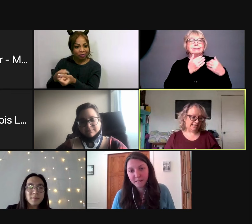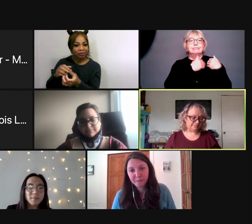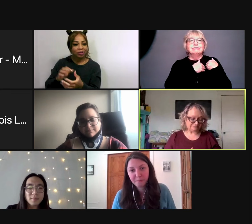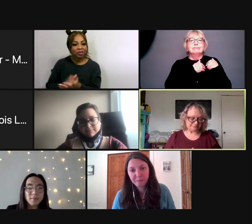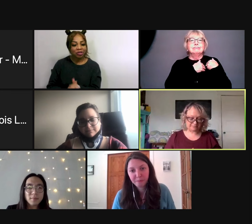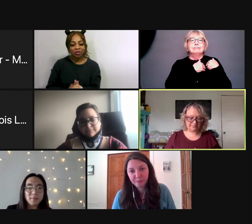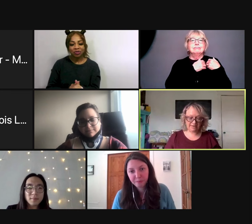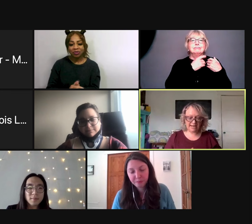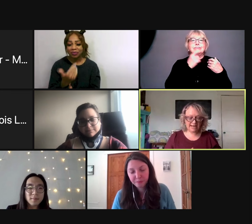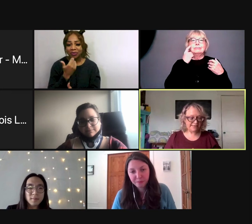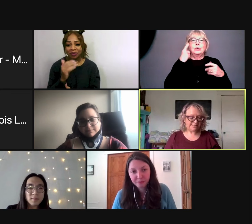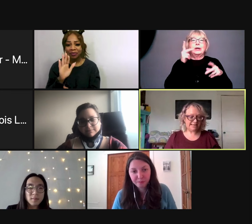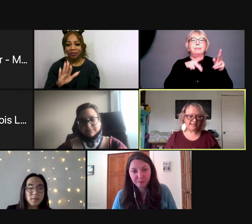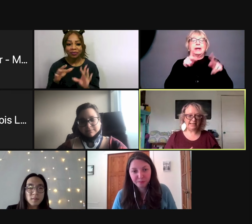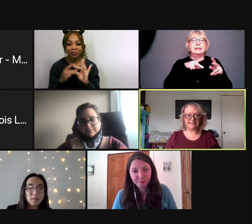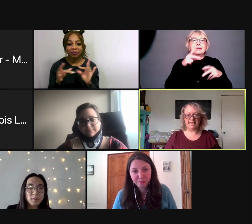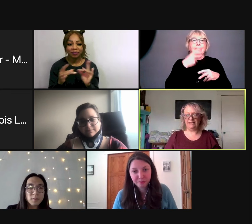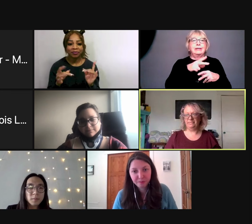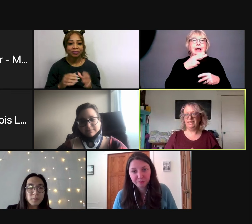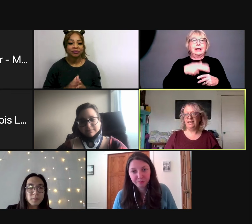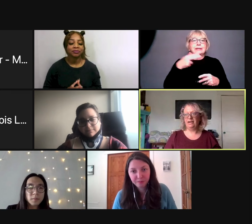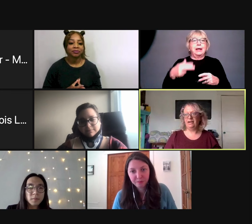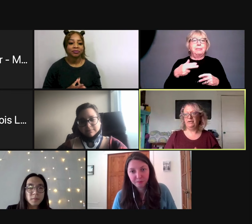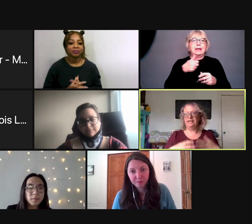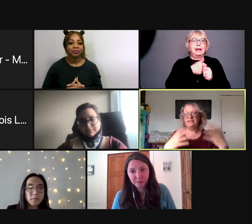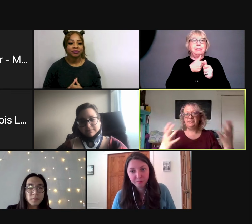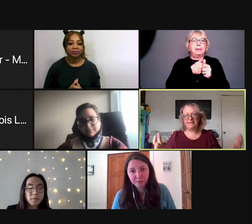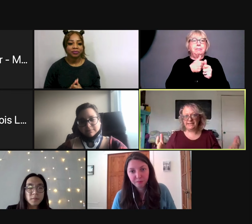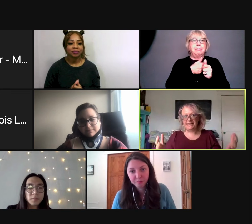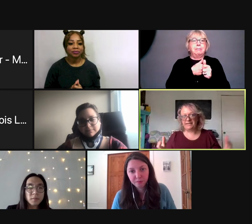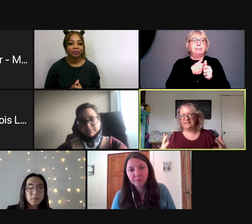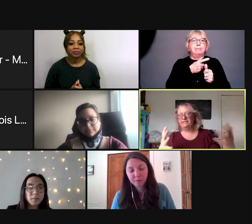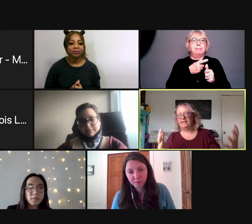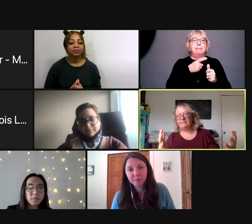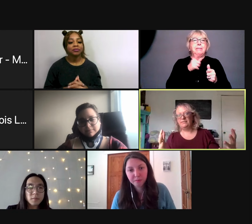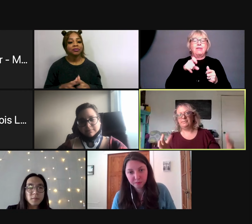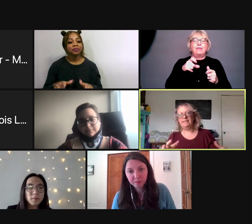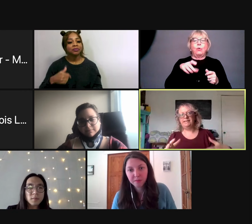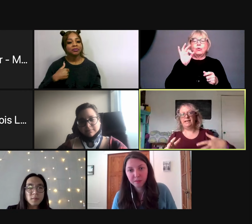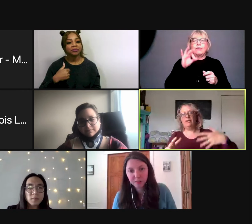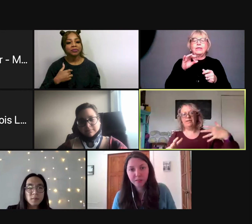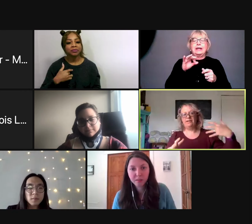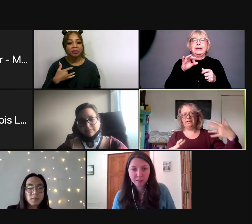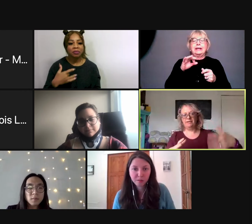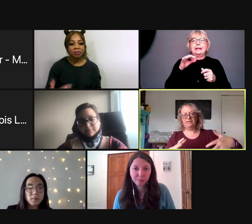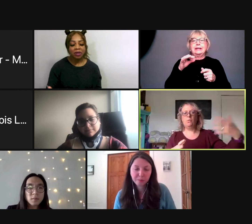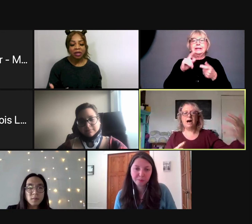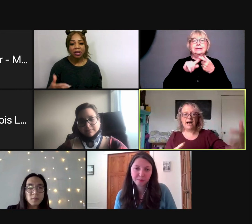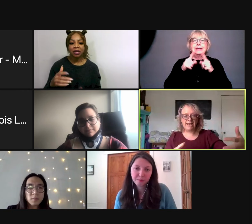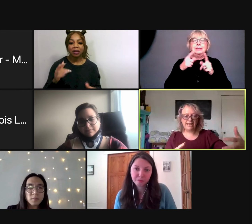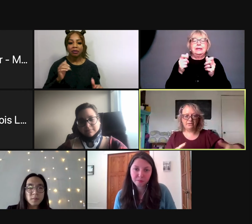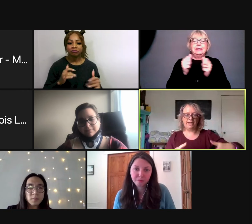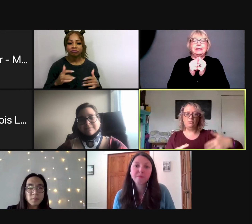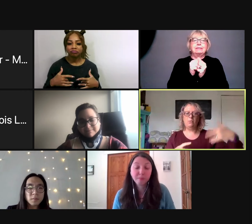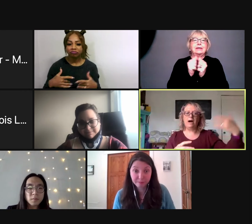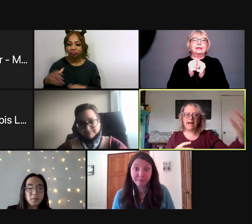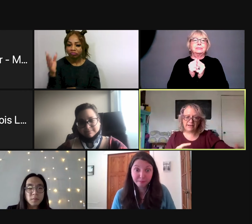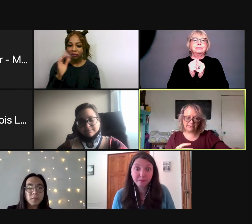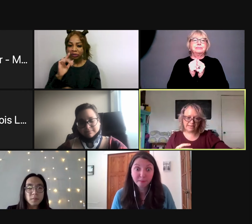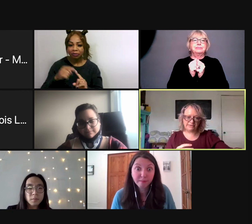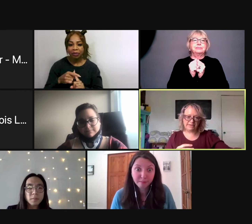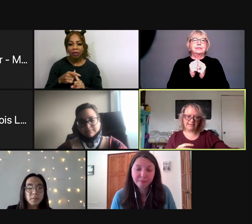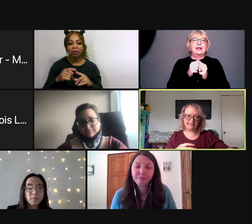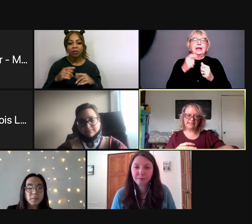elles-mêmes en situation de handicap mais qu'on a besoin de trouver des alliés alors quand j'ai fait des présentations